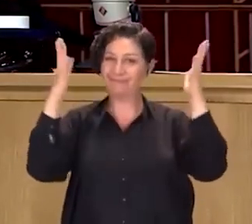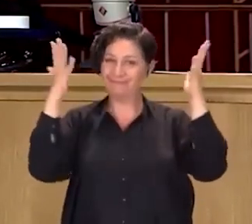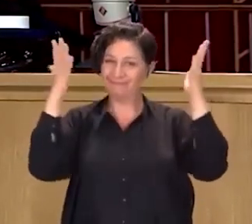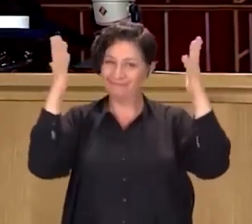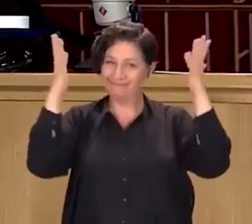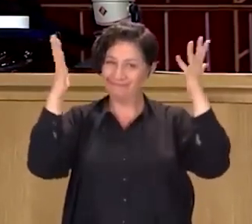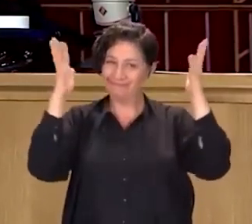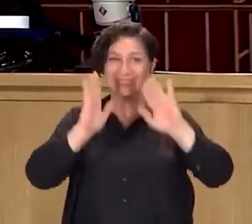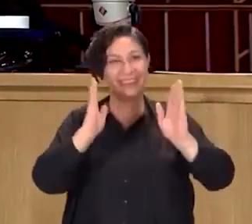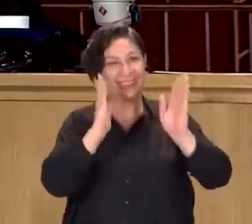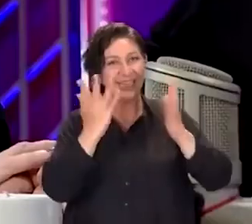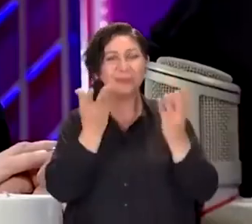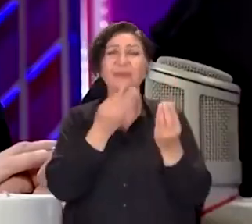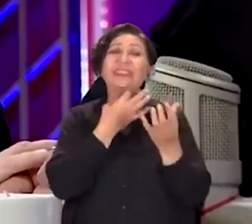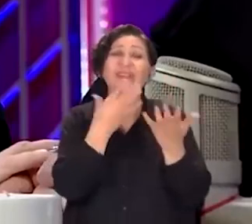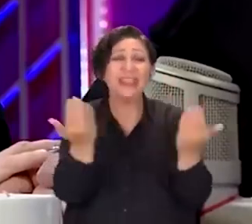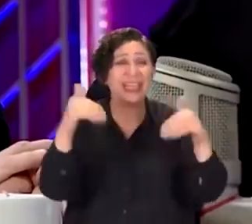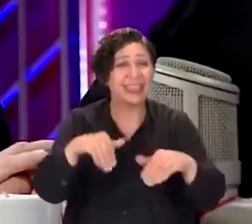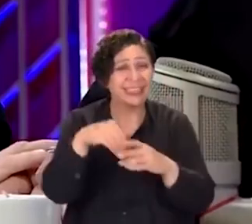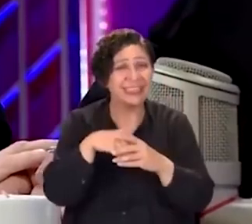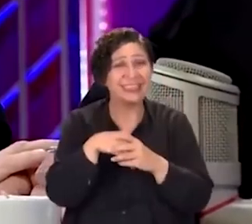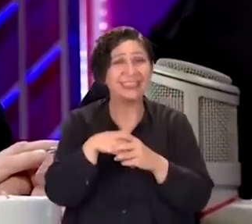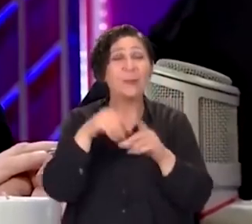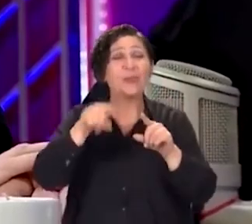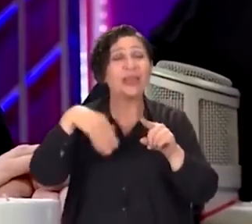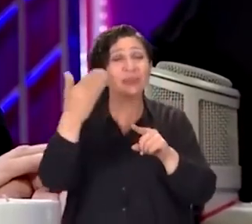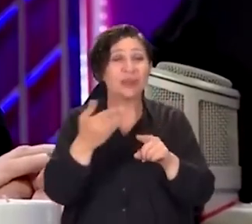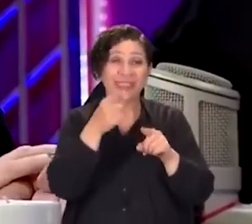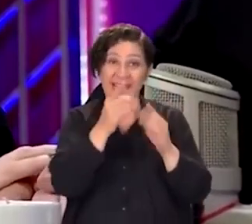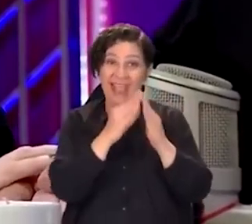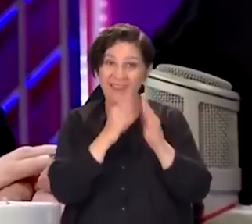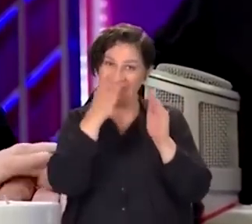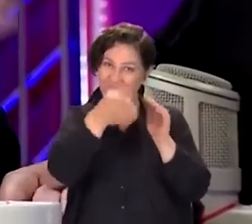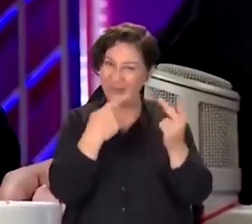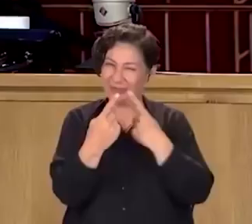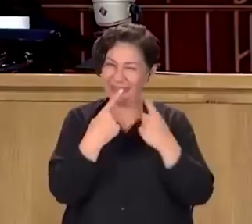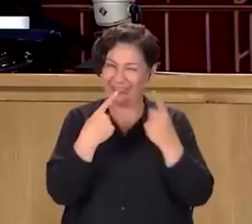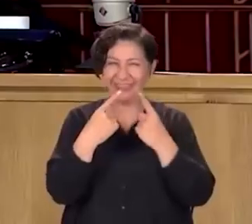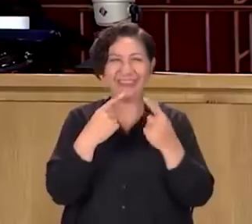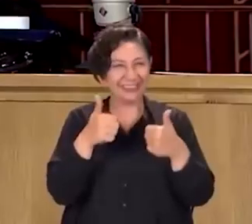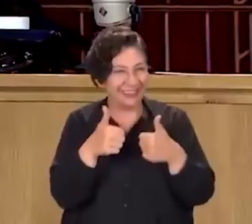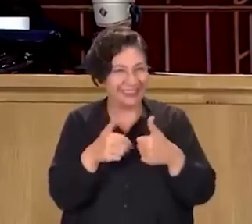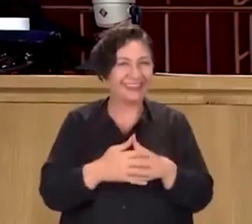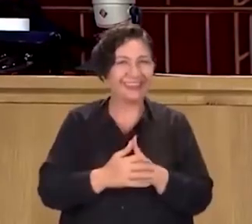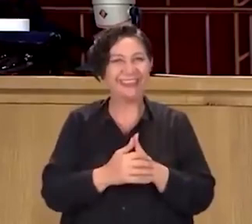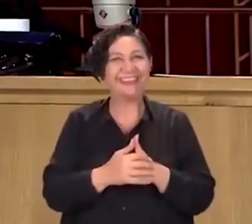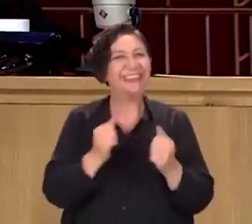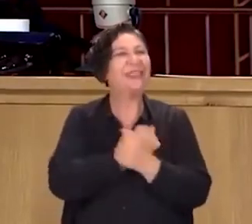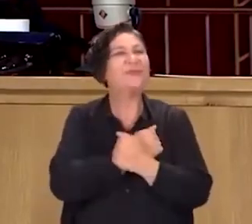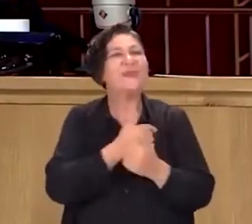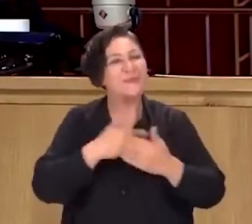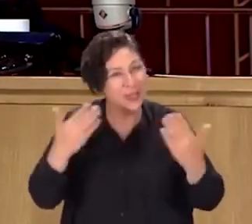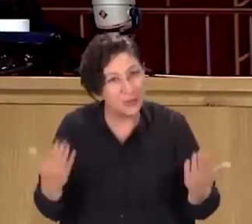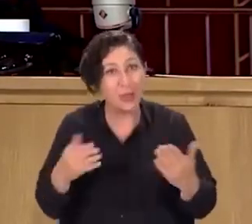alkışlayacaklar şimdi uğurlarken. Çok teşekkür ederiz geldiğin için. Artık bundan sonrasını senin evde görüşeceğiz. Görüşeceğiz canım benim.